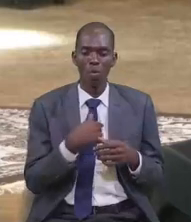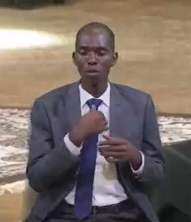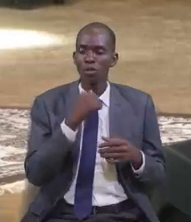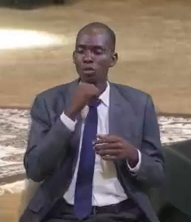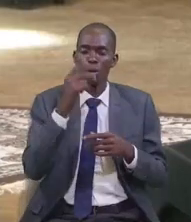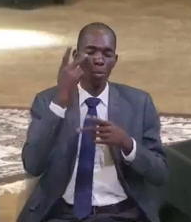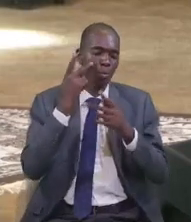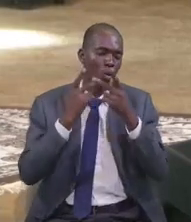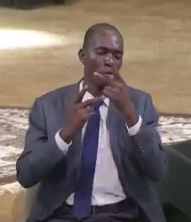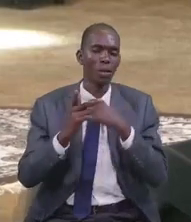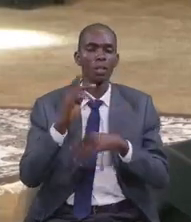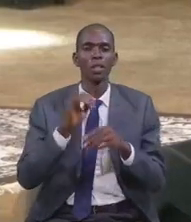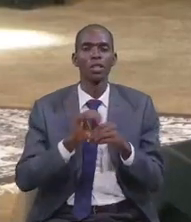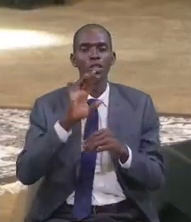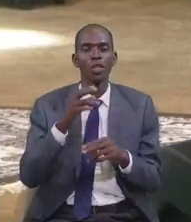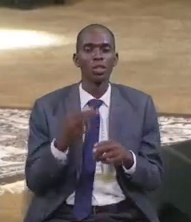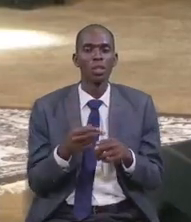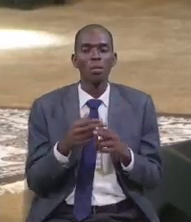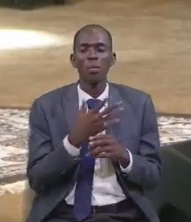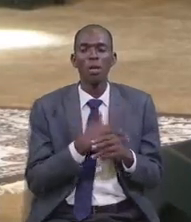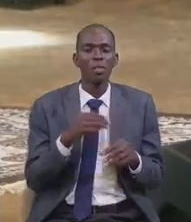n'avons-nous pas prophétisé par ton nom?